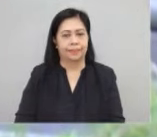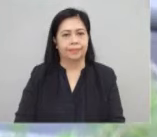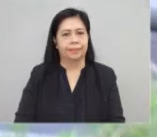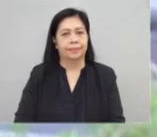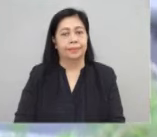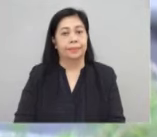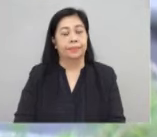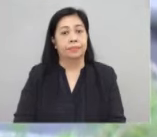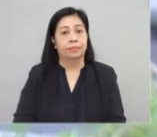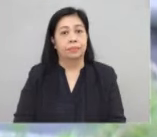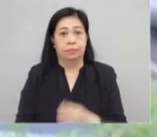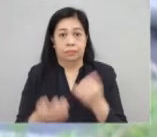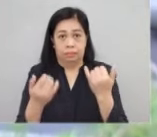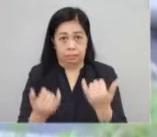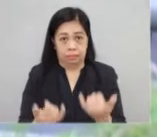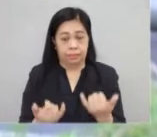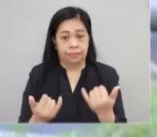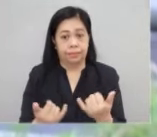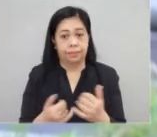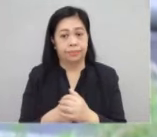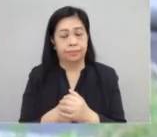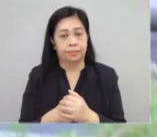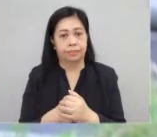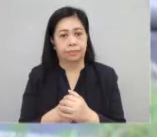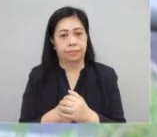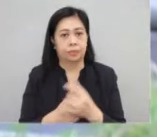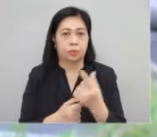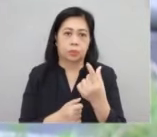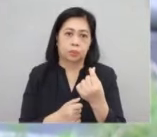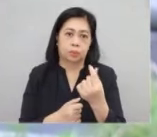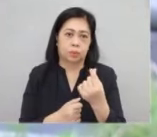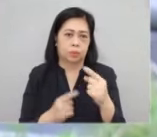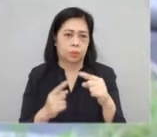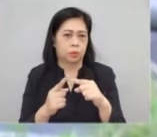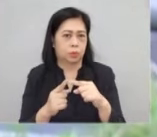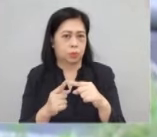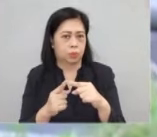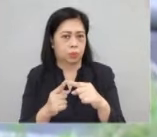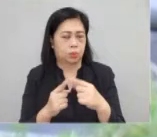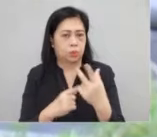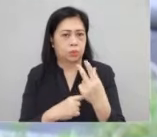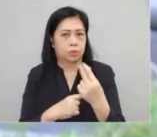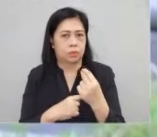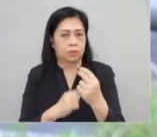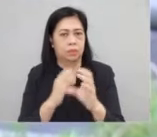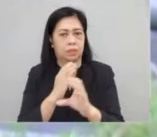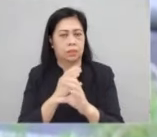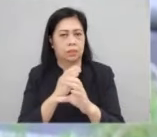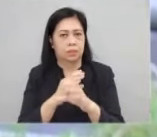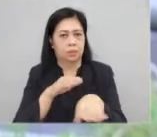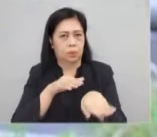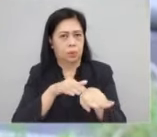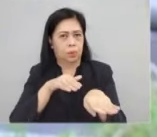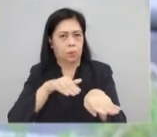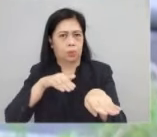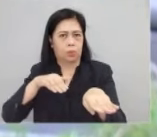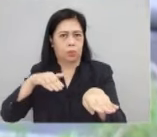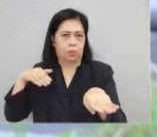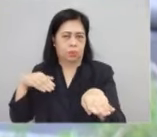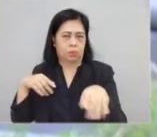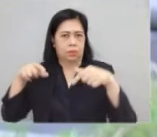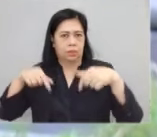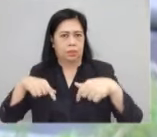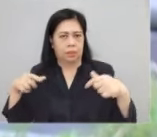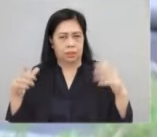Jess, ngayon ay nasa 20 hanggang 30 sasakyan na lang yung naiipit nga dito